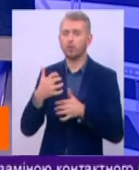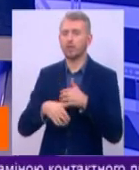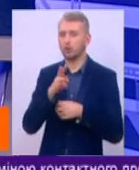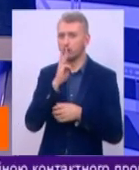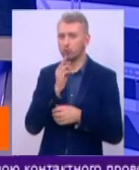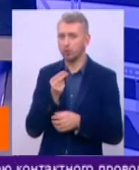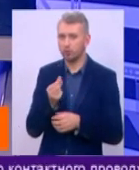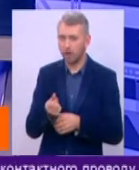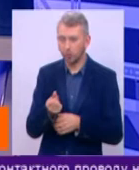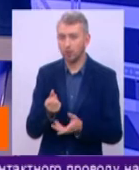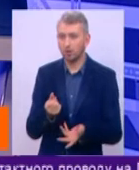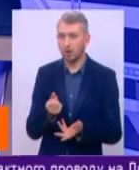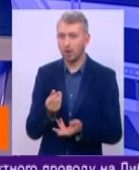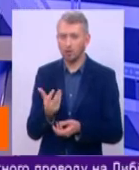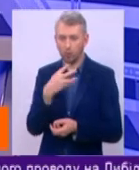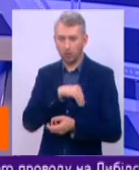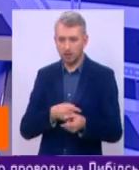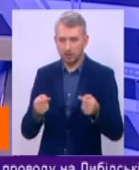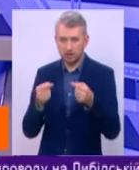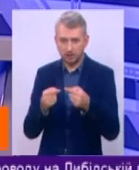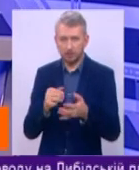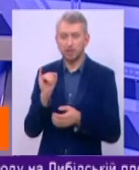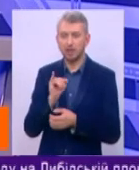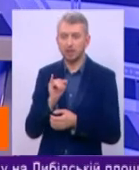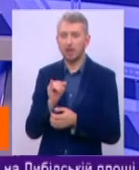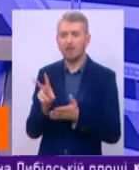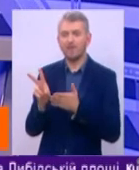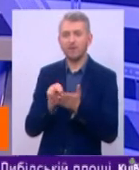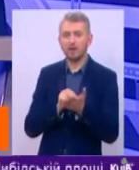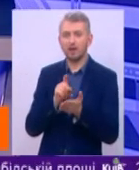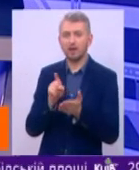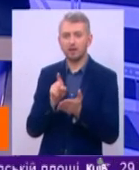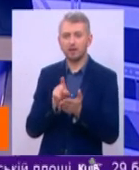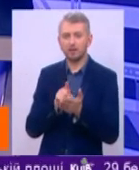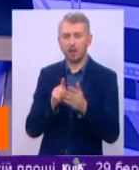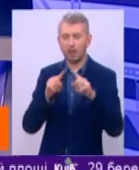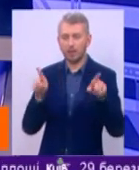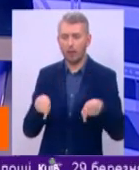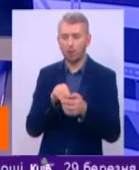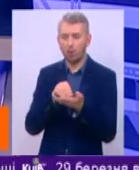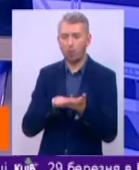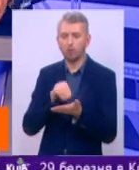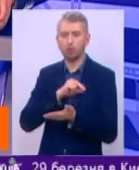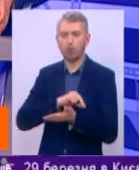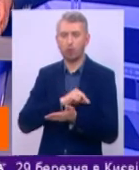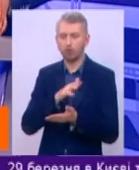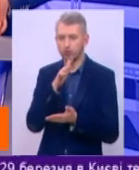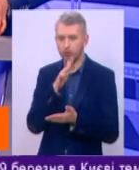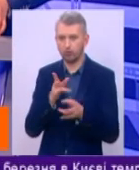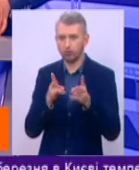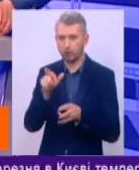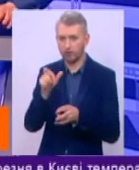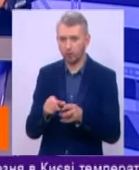заробітну плату, ну, тобто дохід згідно, і витяг з табеля обліку робочого часу потерпілого,